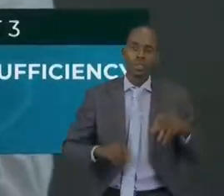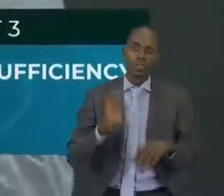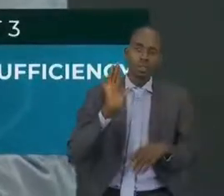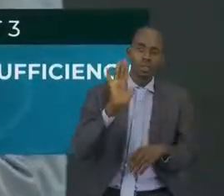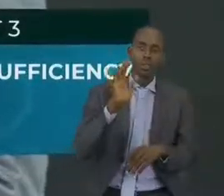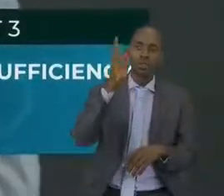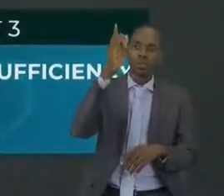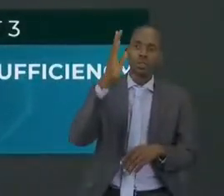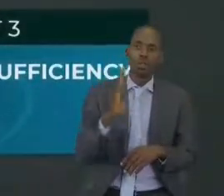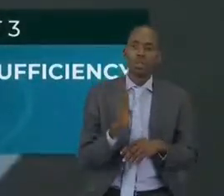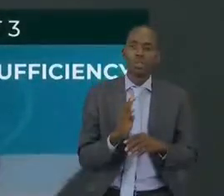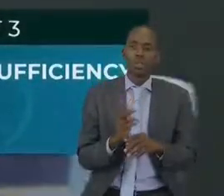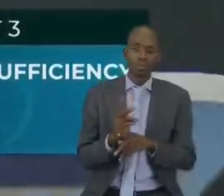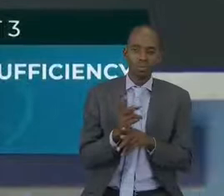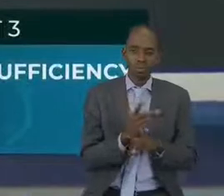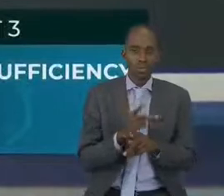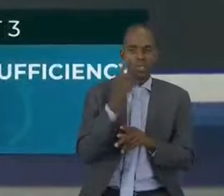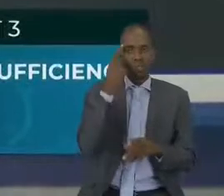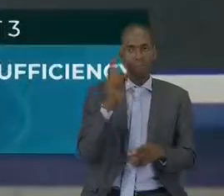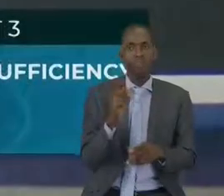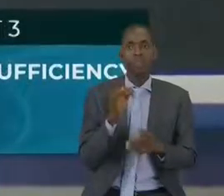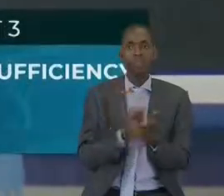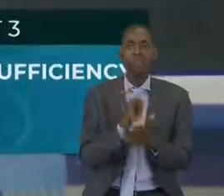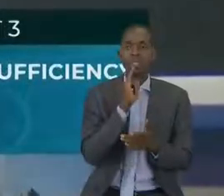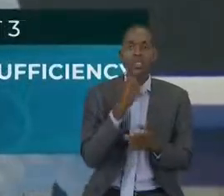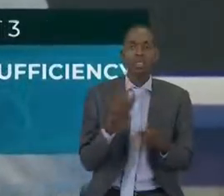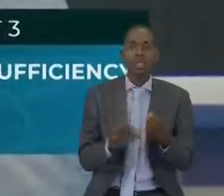C'est un pays dont l'Éternel ton Dieu prend soin.